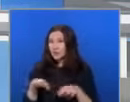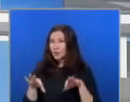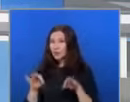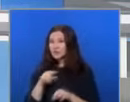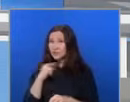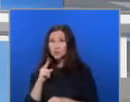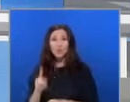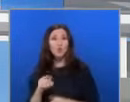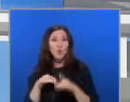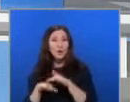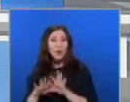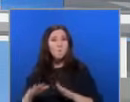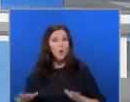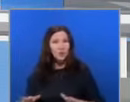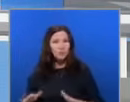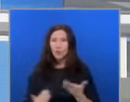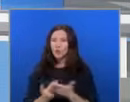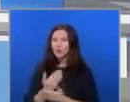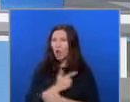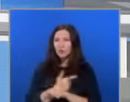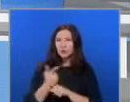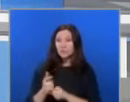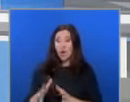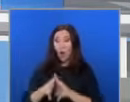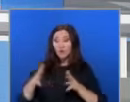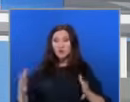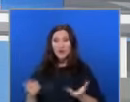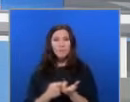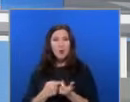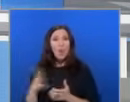подготвен за рисковете, които крие морето. А от началото на седмицата се